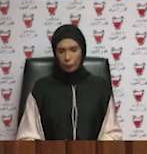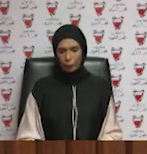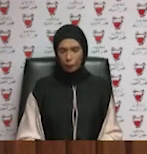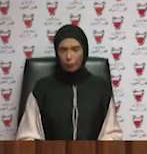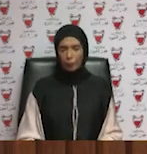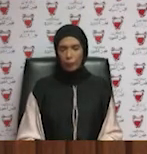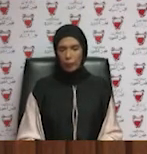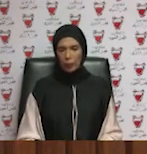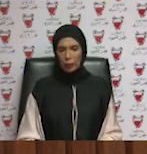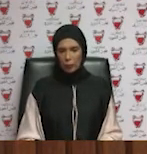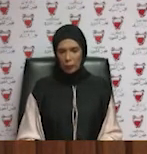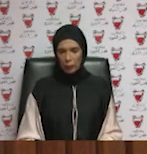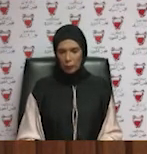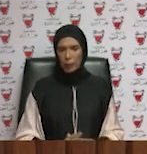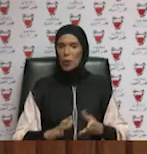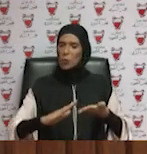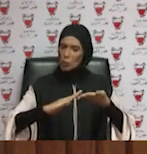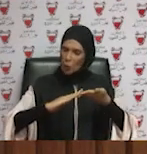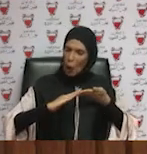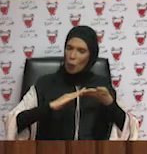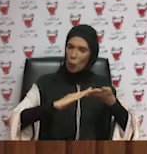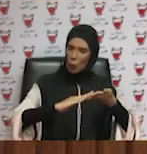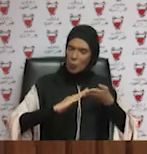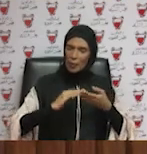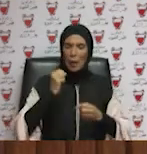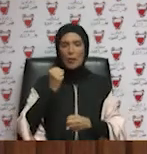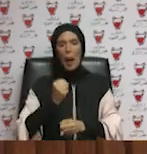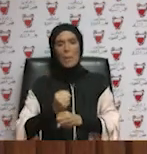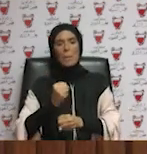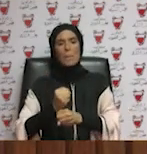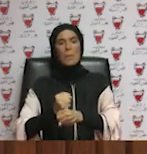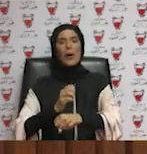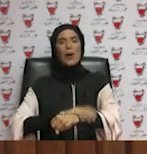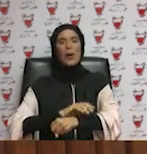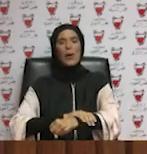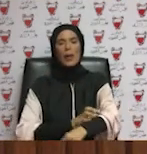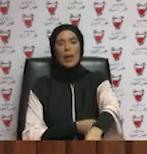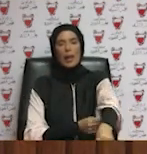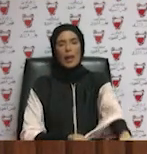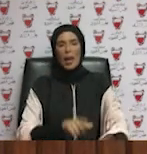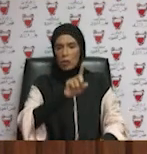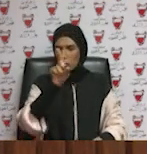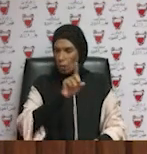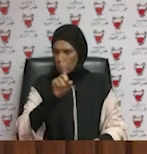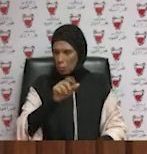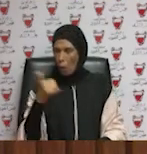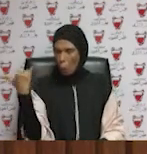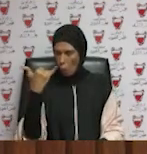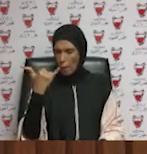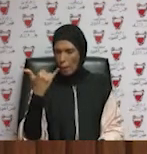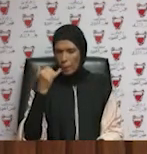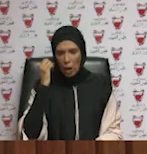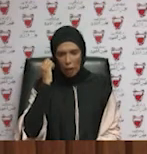أعتقد أن احنا لكي نساعدهم أيضا في جهودهم يجب أن نطرح هذه الأسئلة. فأنا